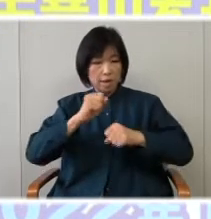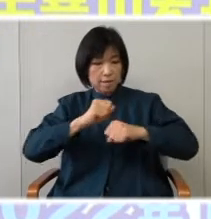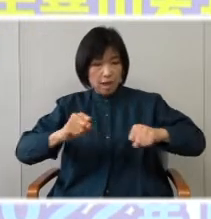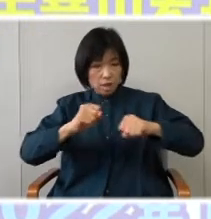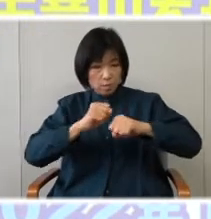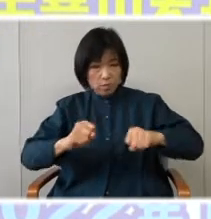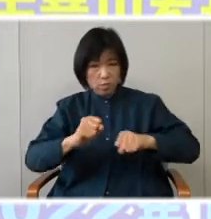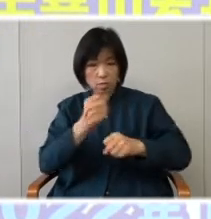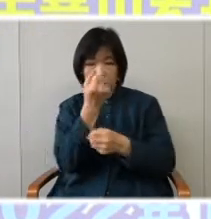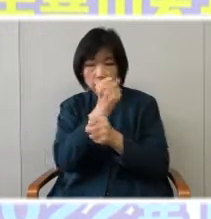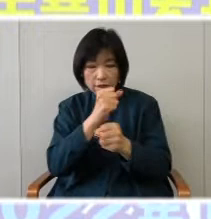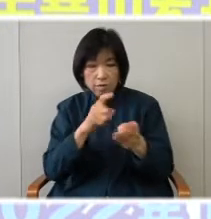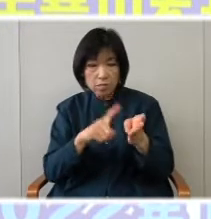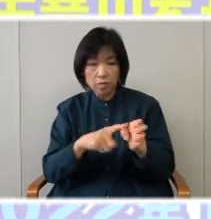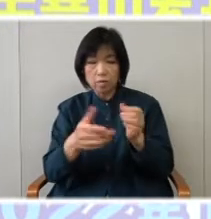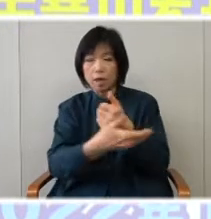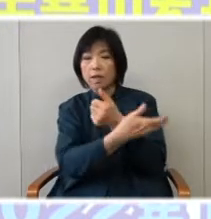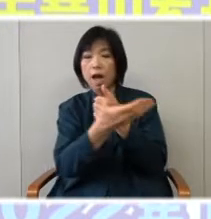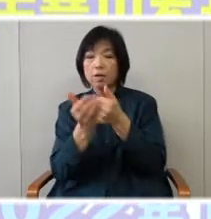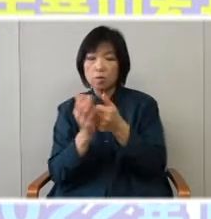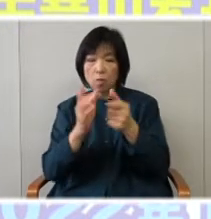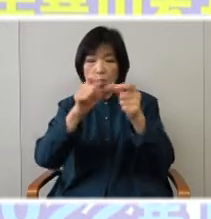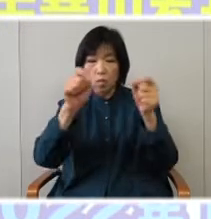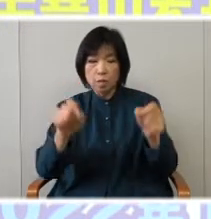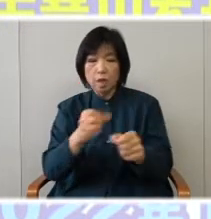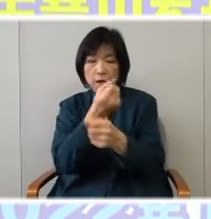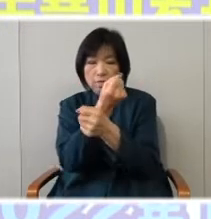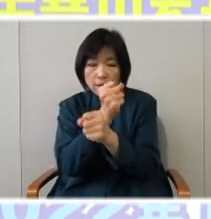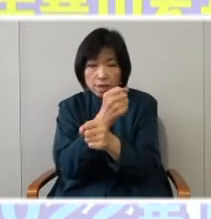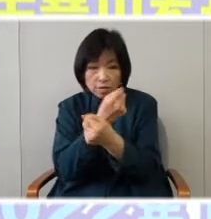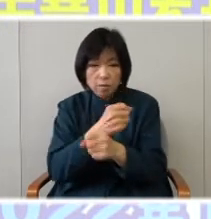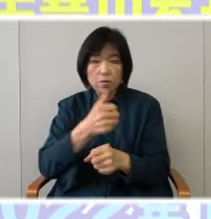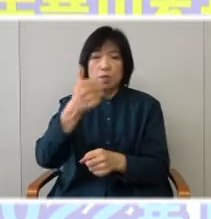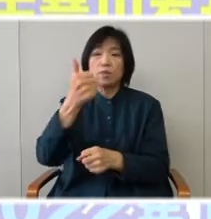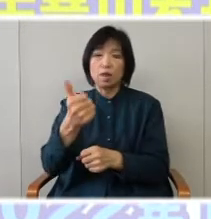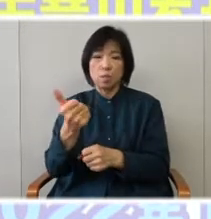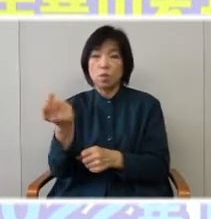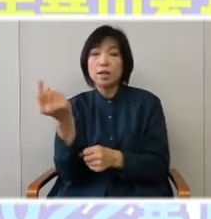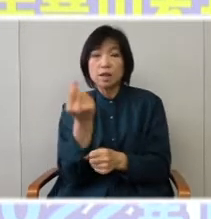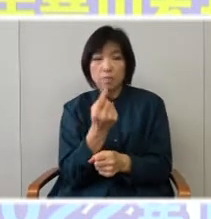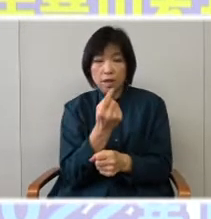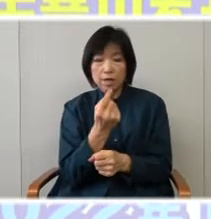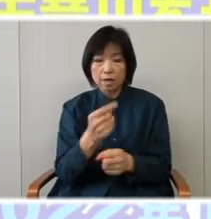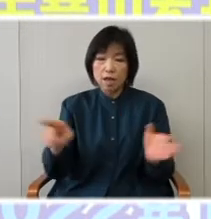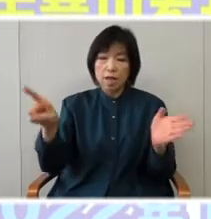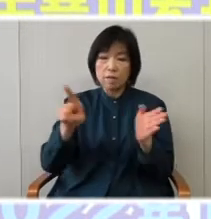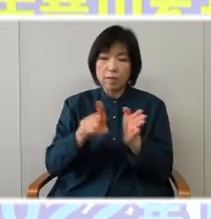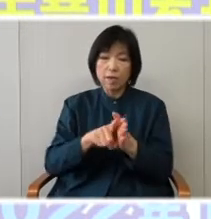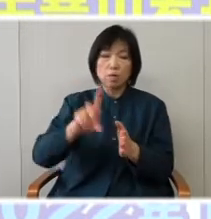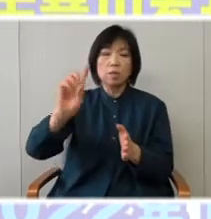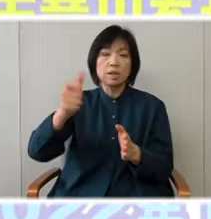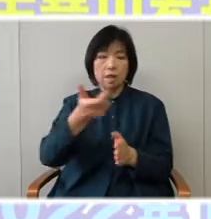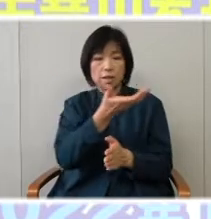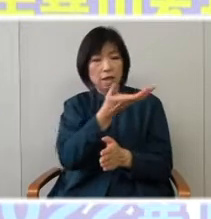問題の研究者も同行してもらうということで、今までない切り口で川の水を